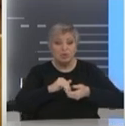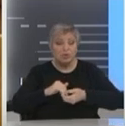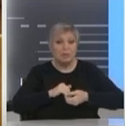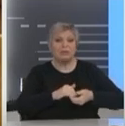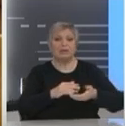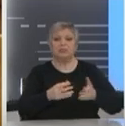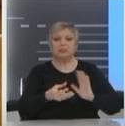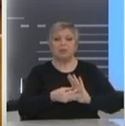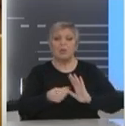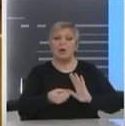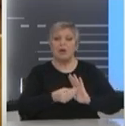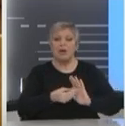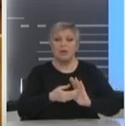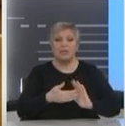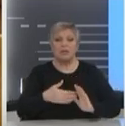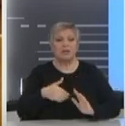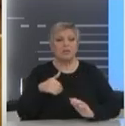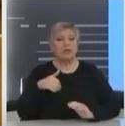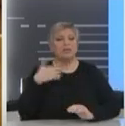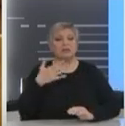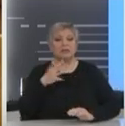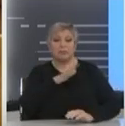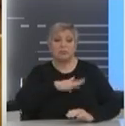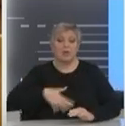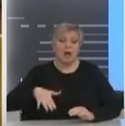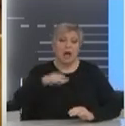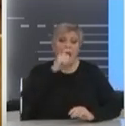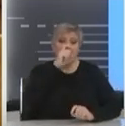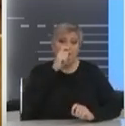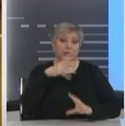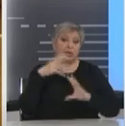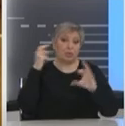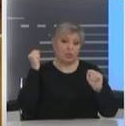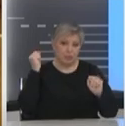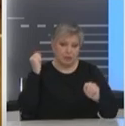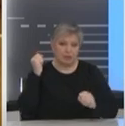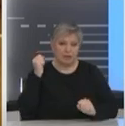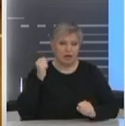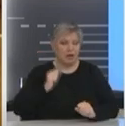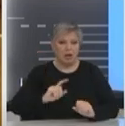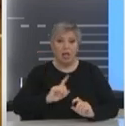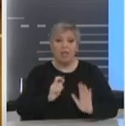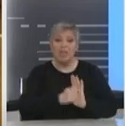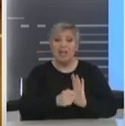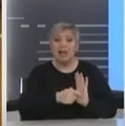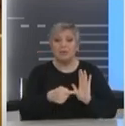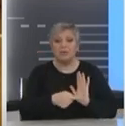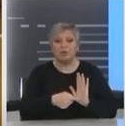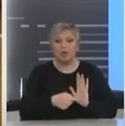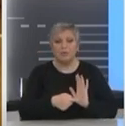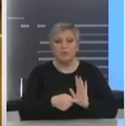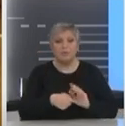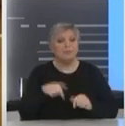για παράδειγμα τα σωματεία Αττικής, αλλά εκεί την απόφαση τη λαμβάνει το Διοικητικό Συμβούλιο. Η διάταξη αυτή